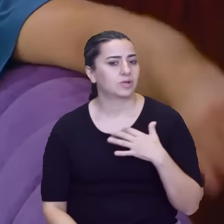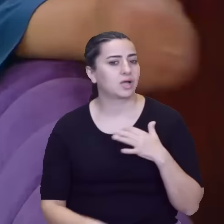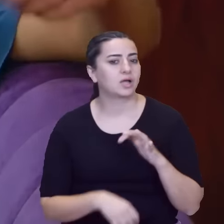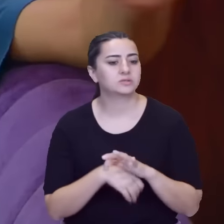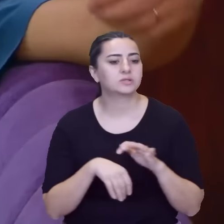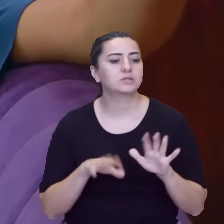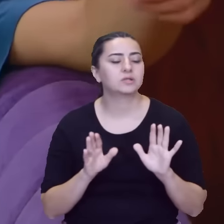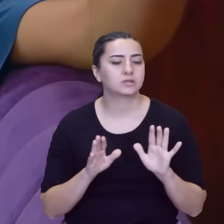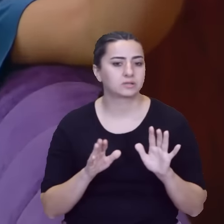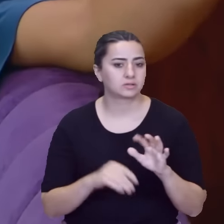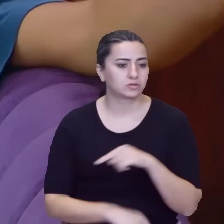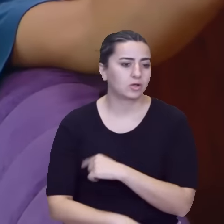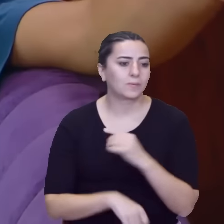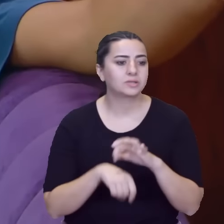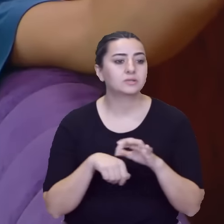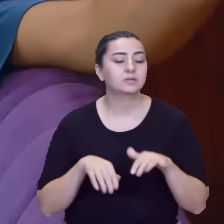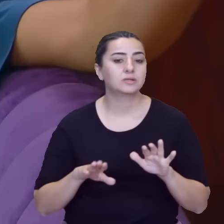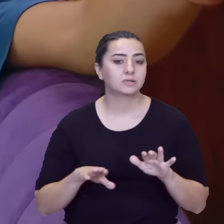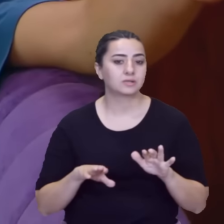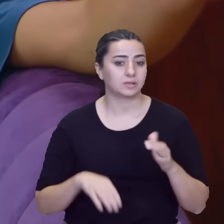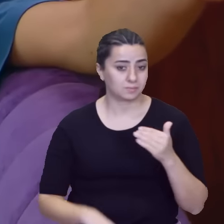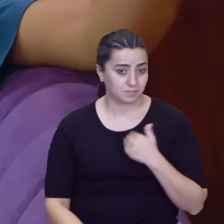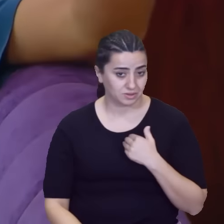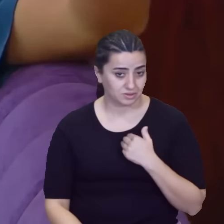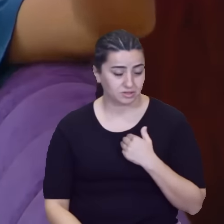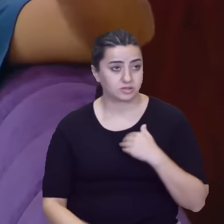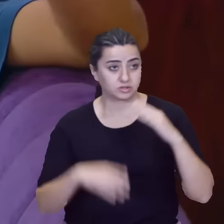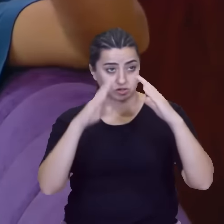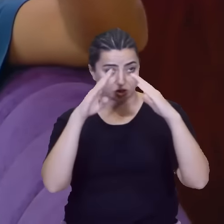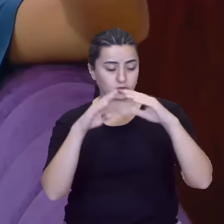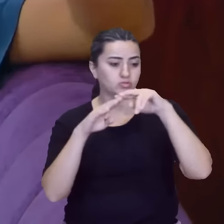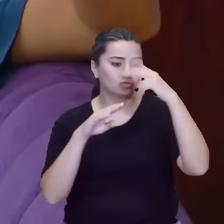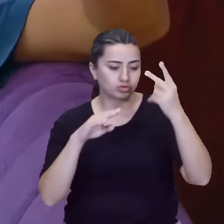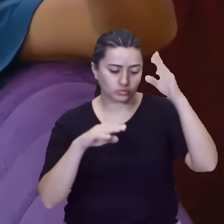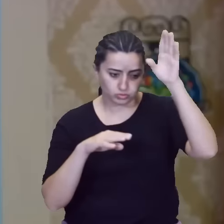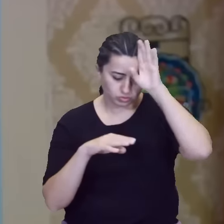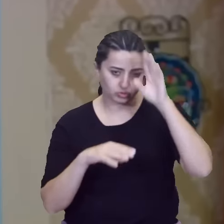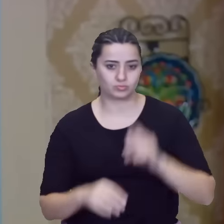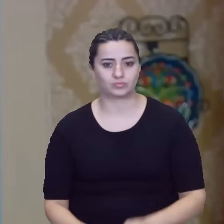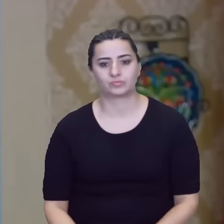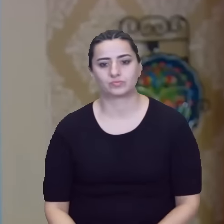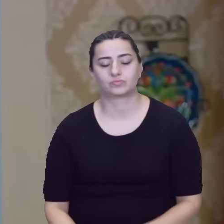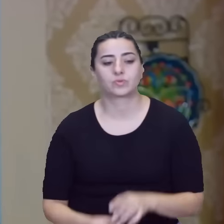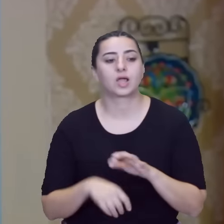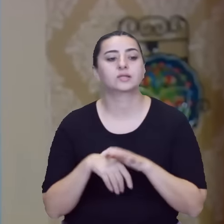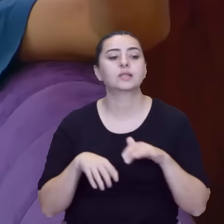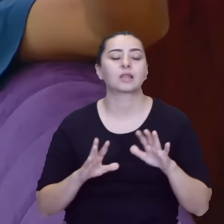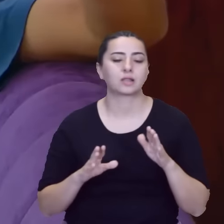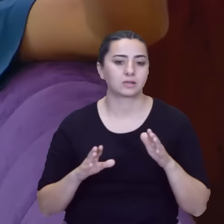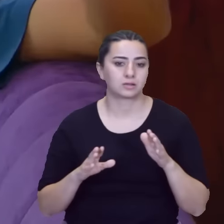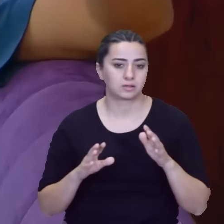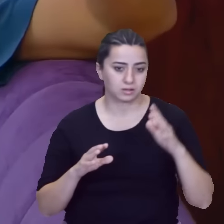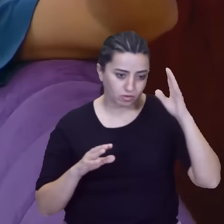rahatsızlanmadım. Yani bunu normal bir hastalık olarak düşünme. Ben çatıdan düştüm ve kafayı gözü yardım. Rahatsızlık tabii, diye